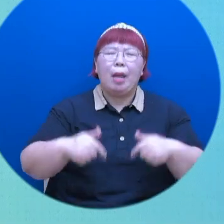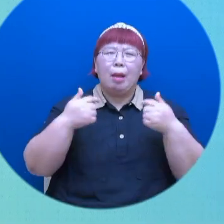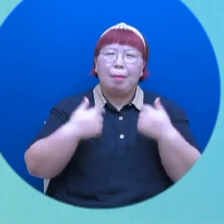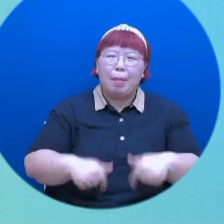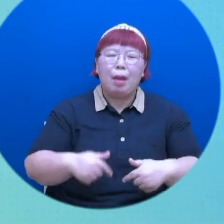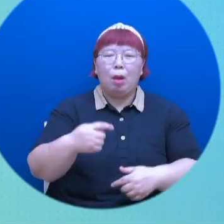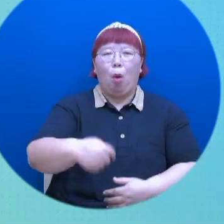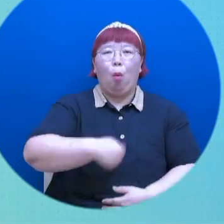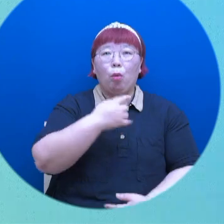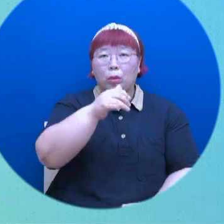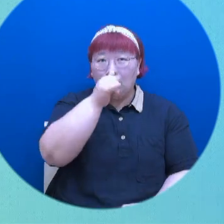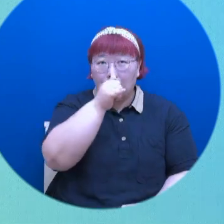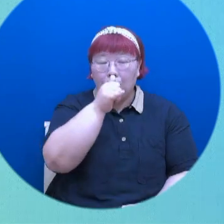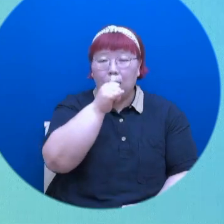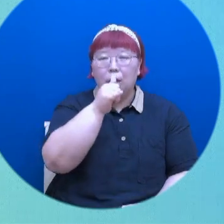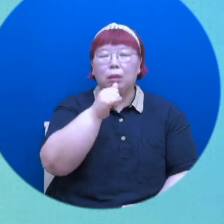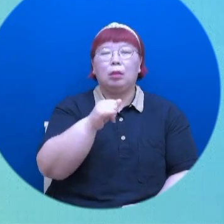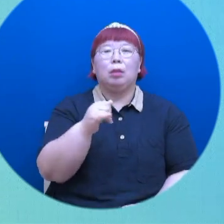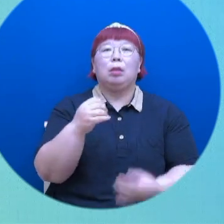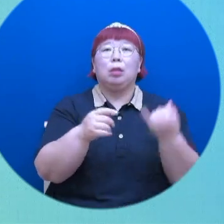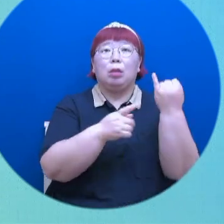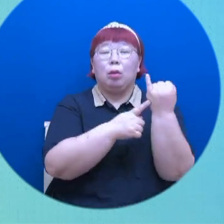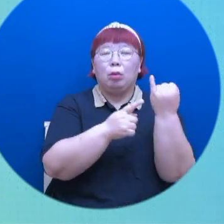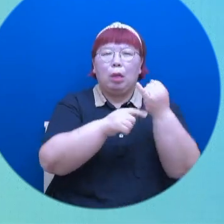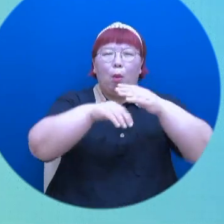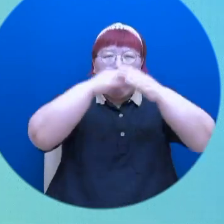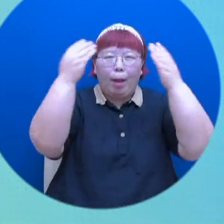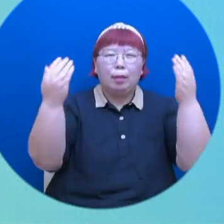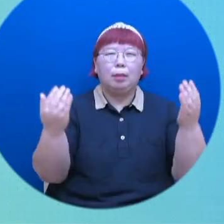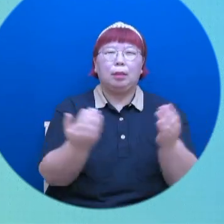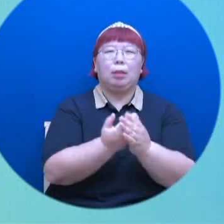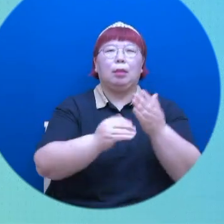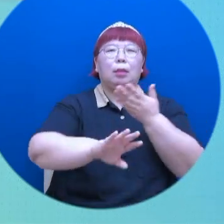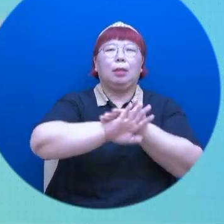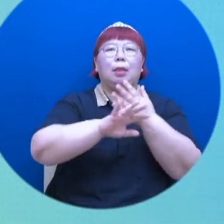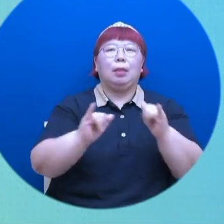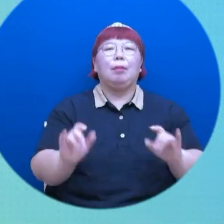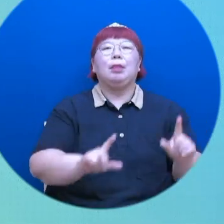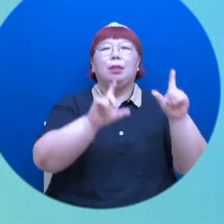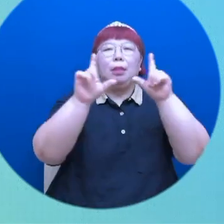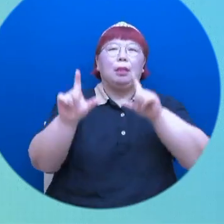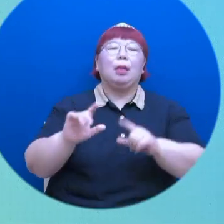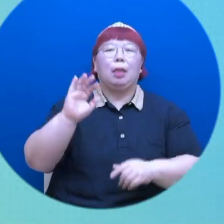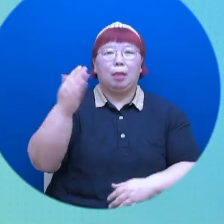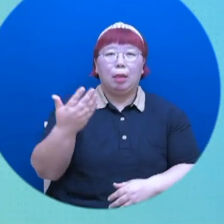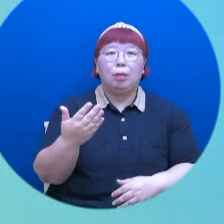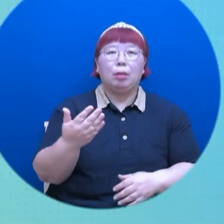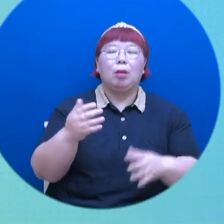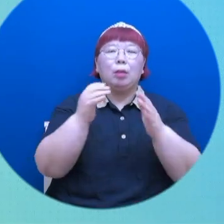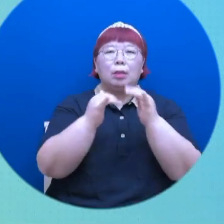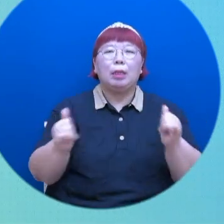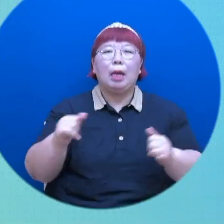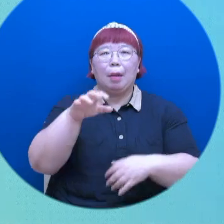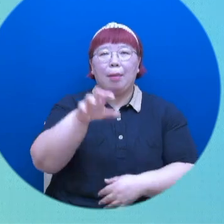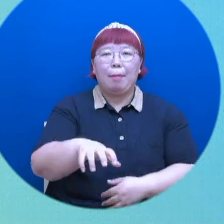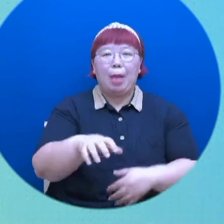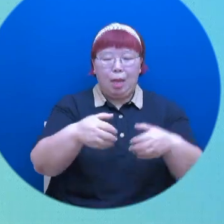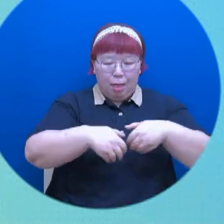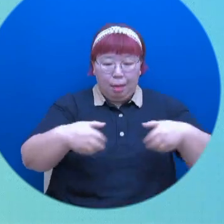이 작가님이요, 완전히 다른 삶을 살게 됩니다. 사람들 앞에 당당하게 서게